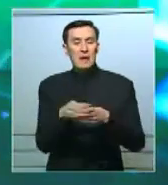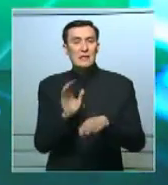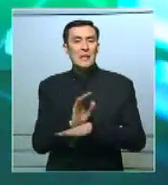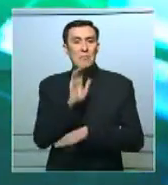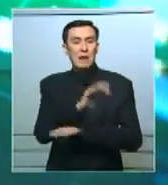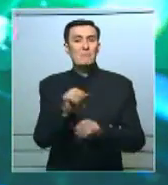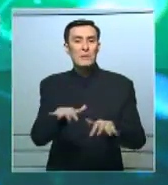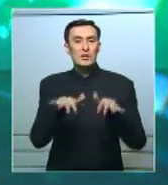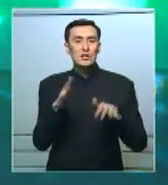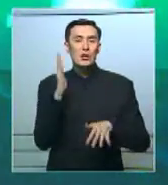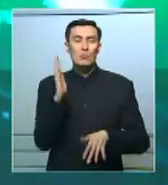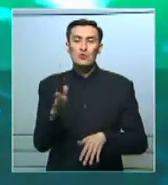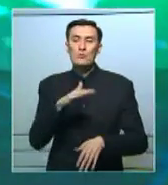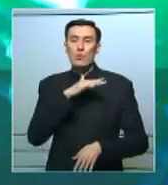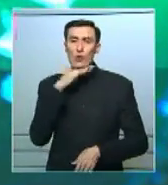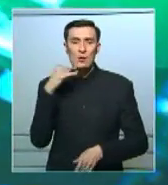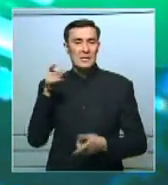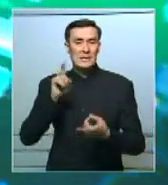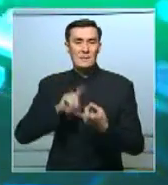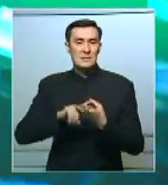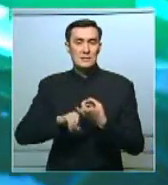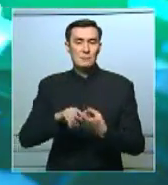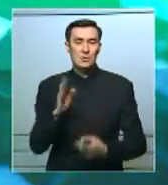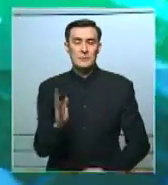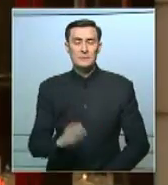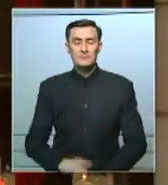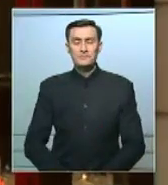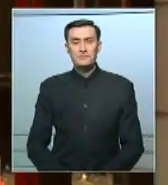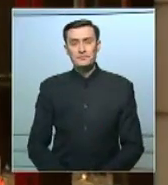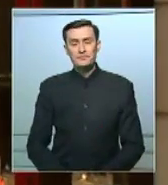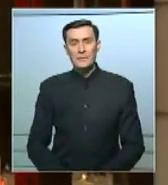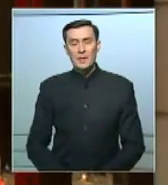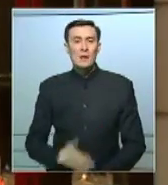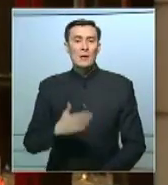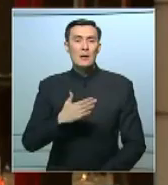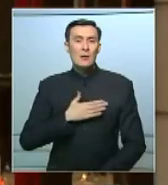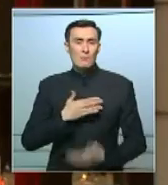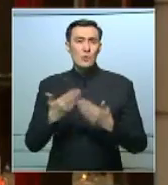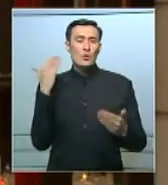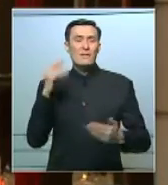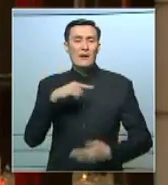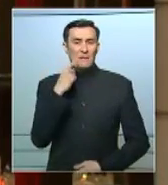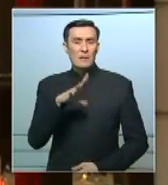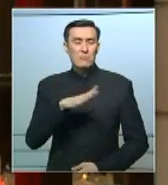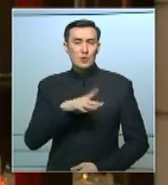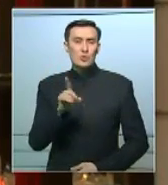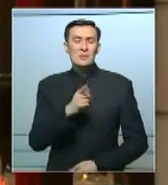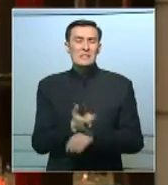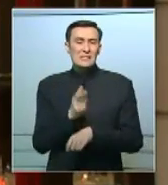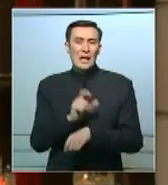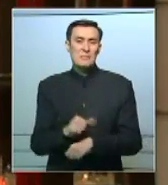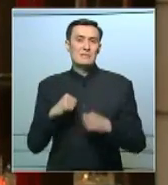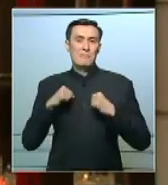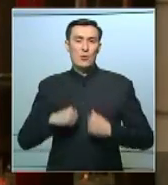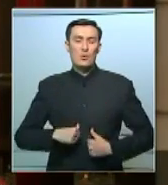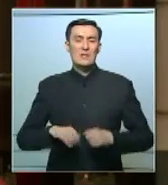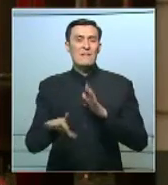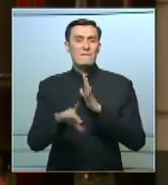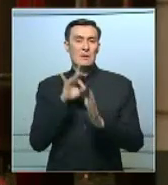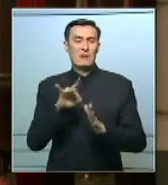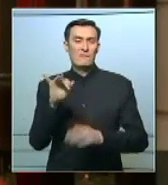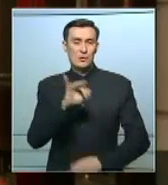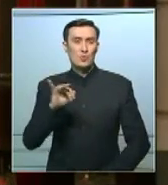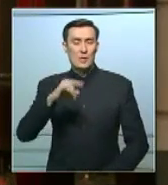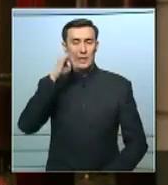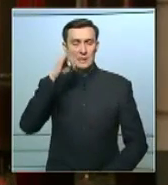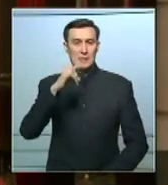в мажилисы, будет многое зависеть. Мы до этого говорили, что это самые спокойные выборы, наверное, в истории